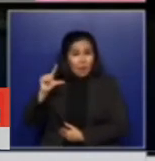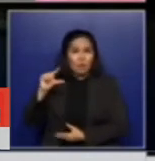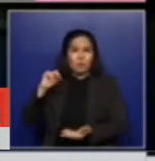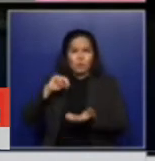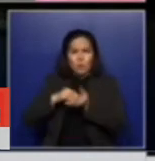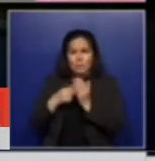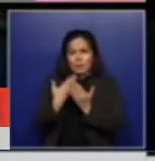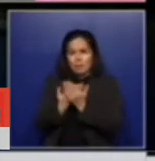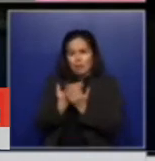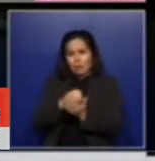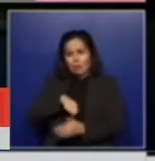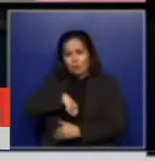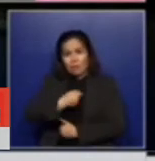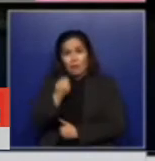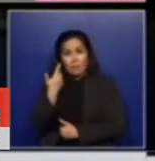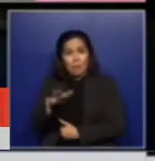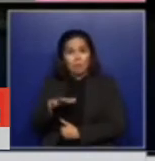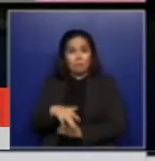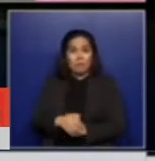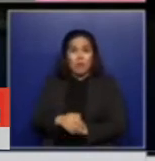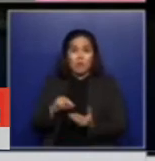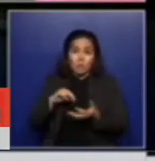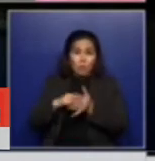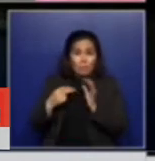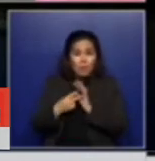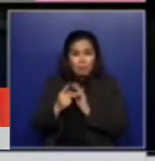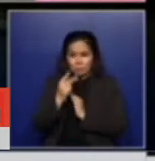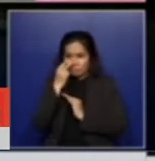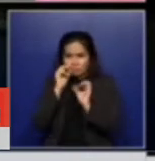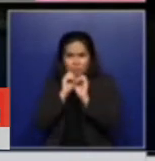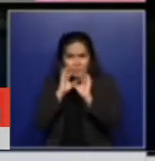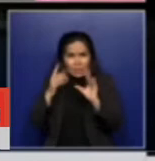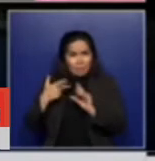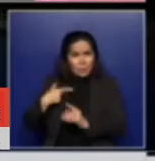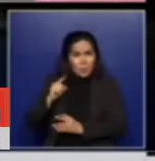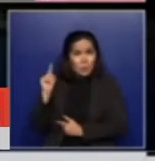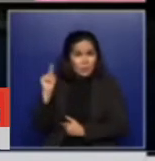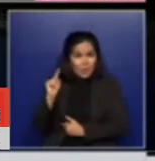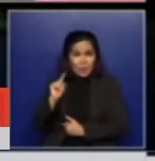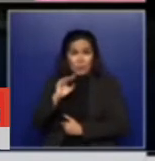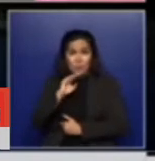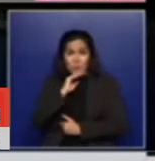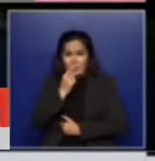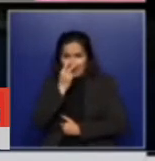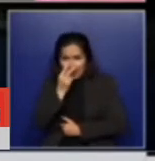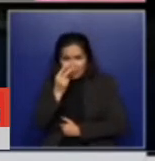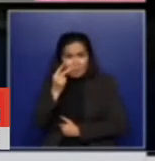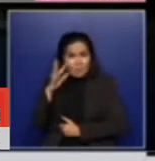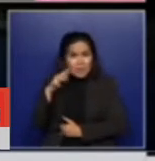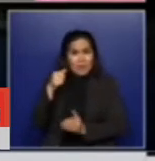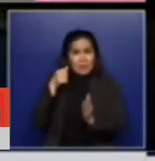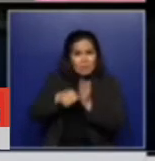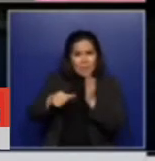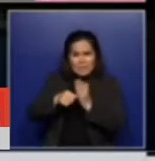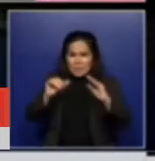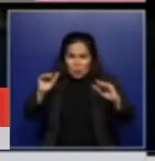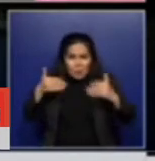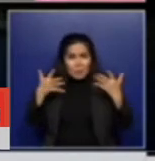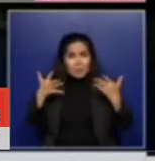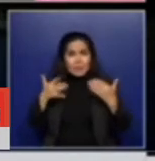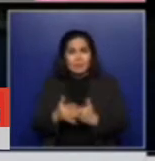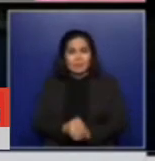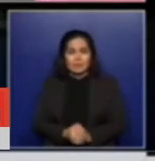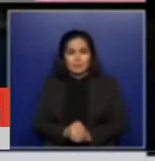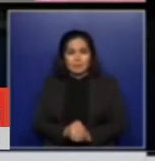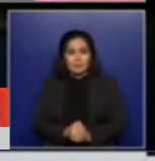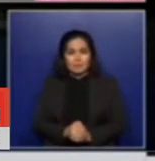ครับภาษาอังกฤษเรียกว่า non productivity นะครับซึ่งถ้ามันไม่มีผลิตภาพมันไม่มีภาษีหรอกครับมันเก็บภาษีไม่